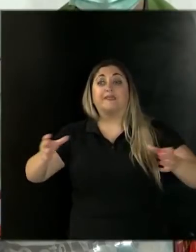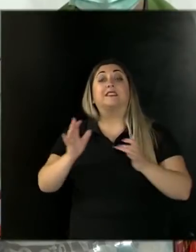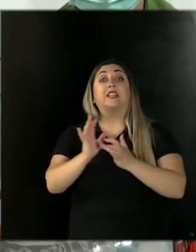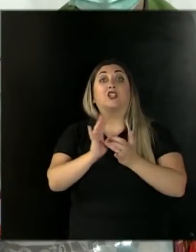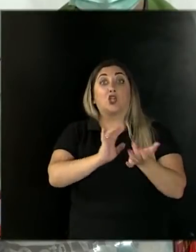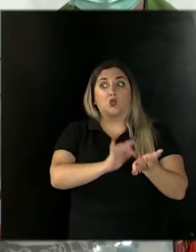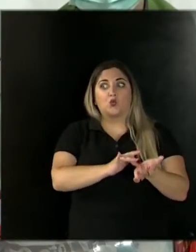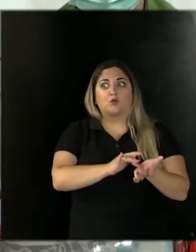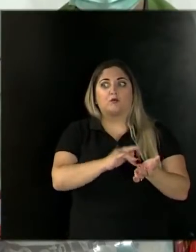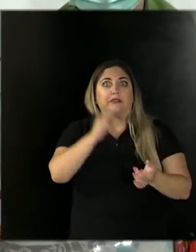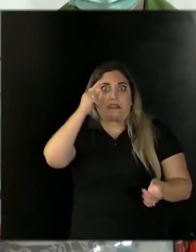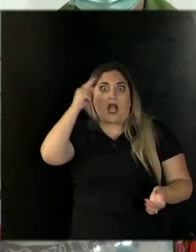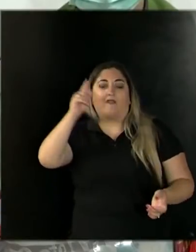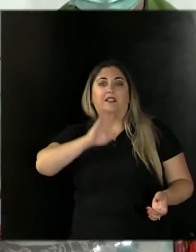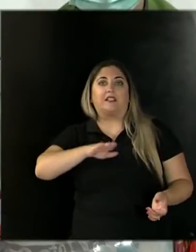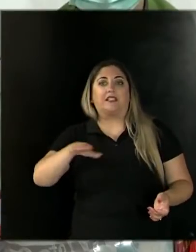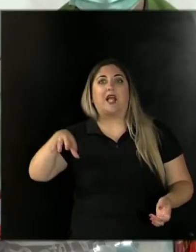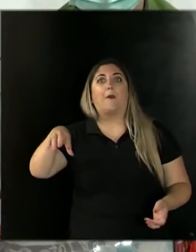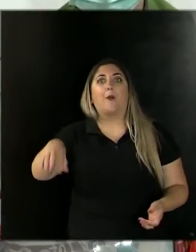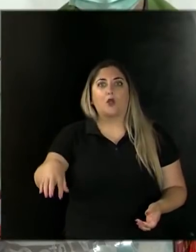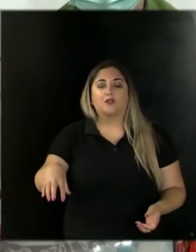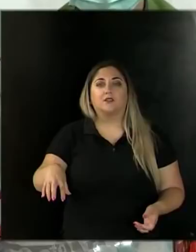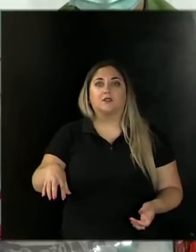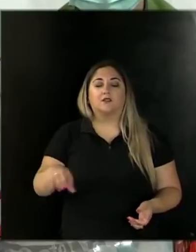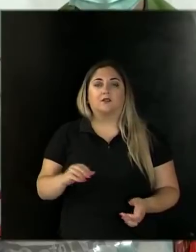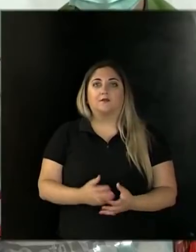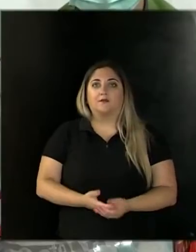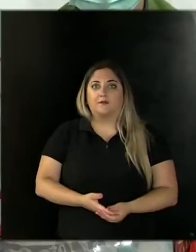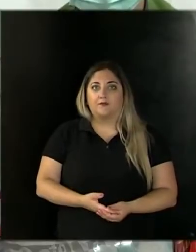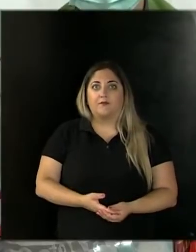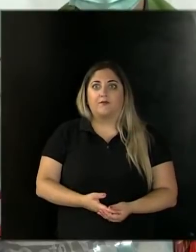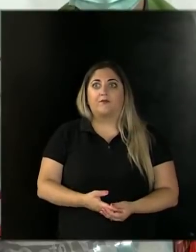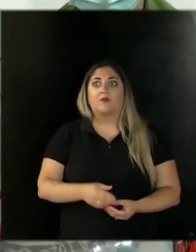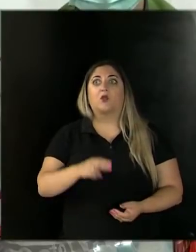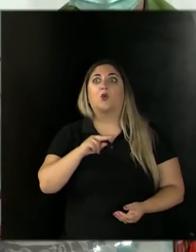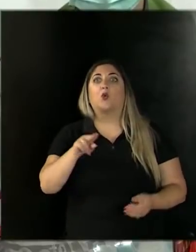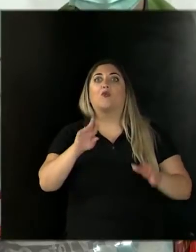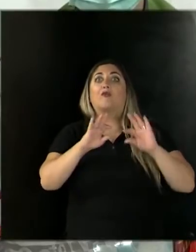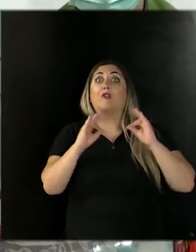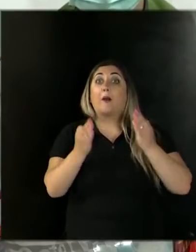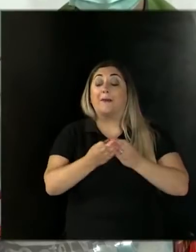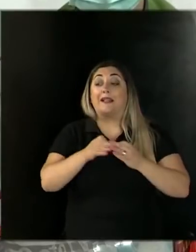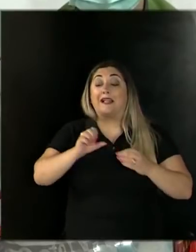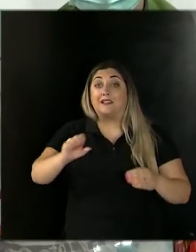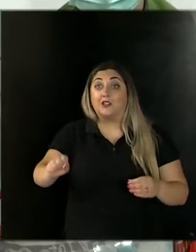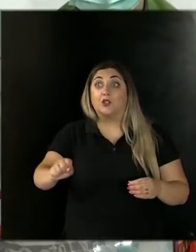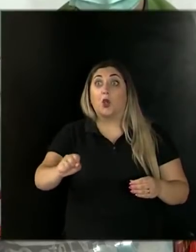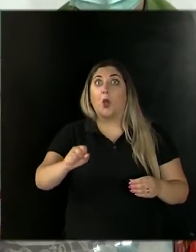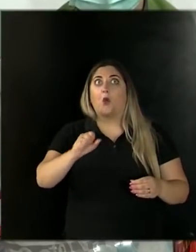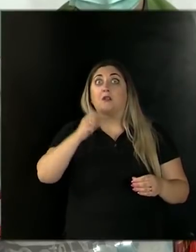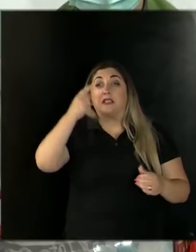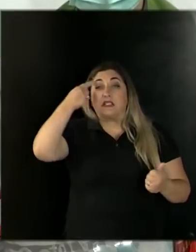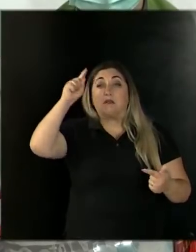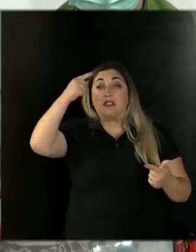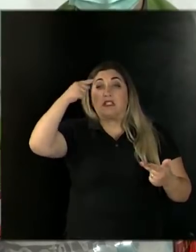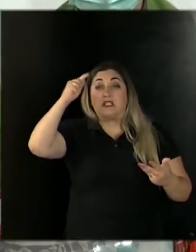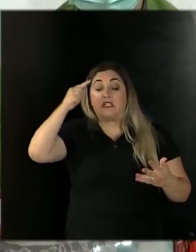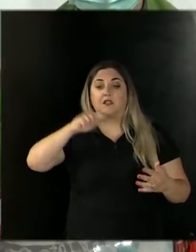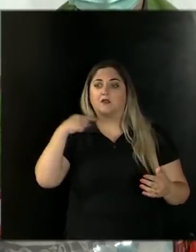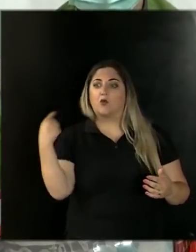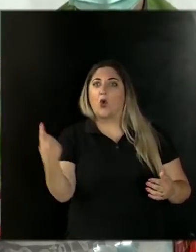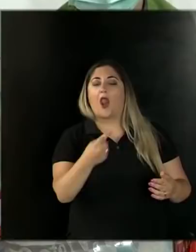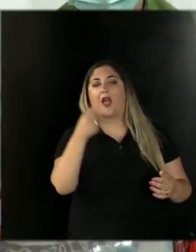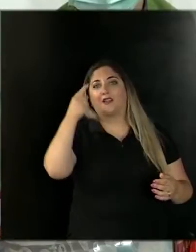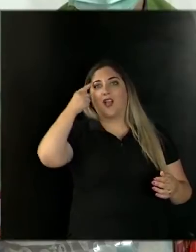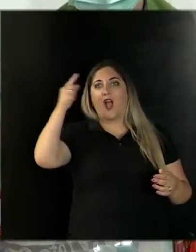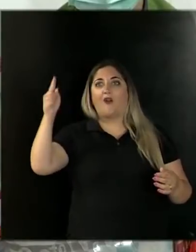membri tal-familja ta' Ġesu. U kellu wkoll membri bniet tal-familja. San Mark ma jgħidilniex